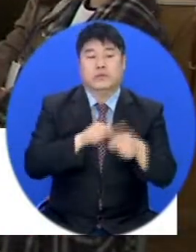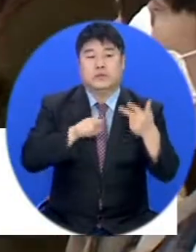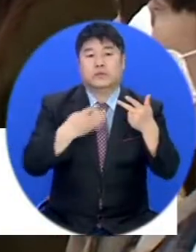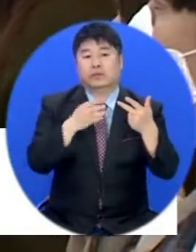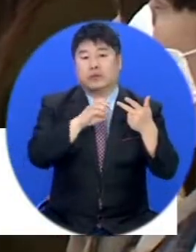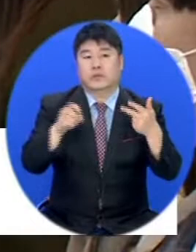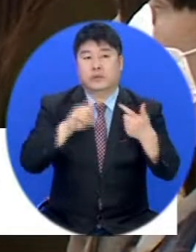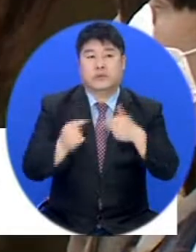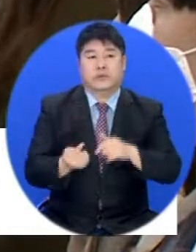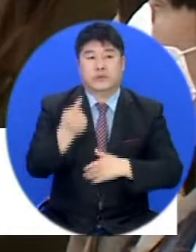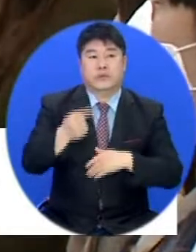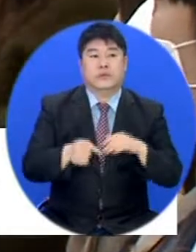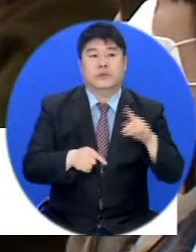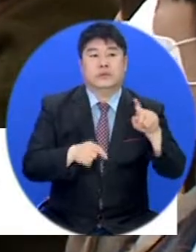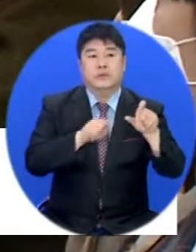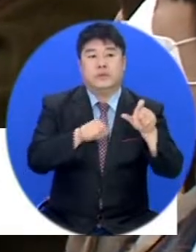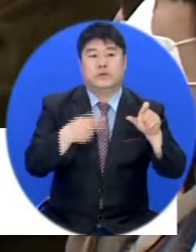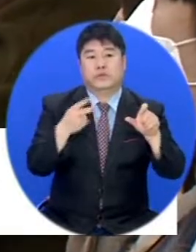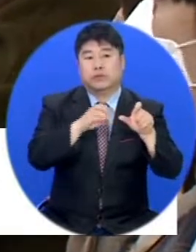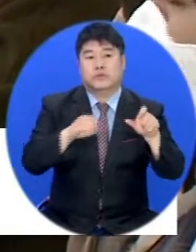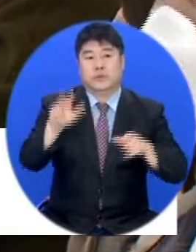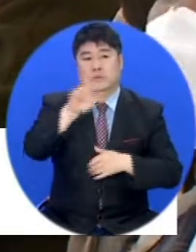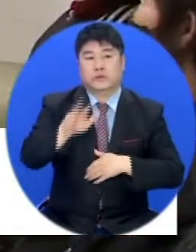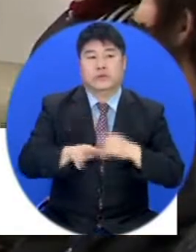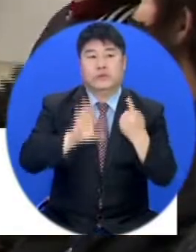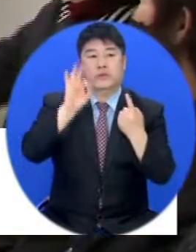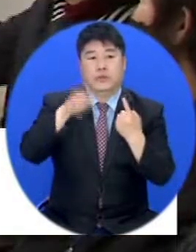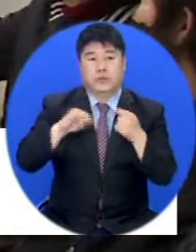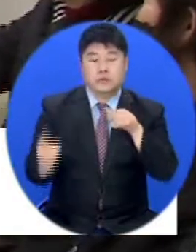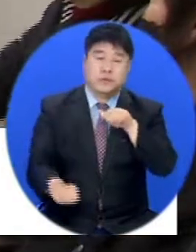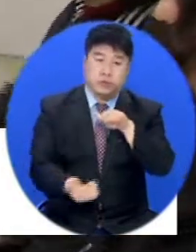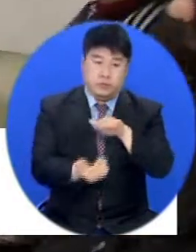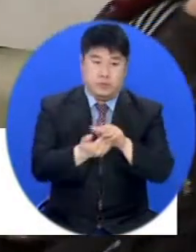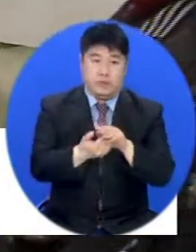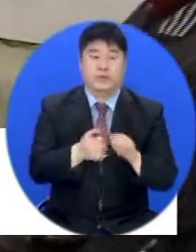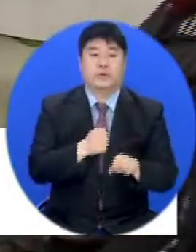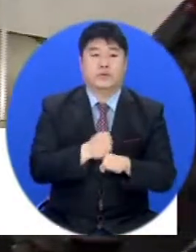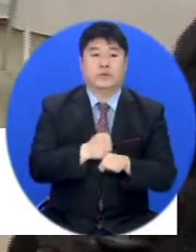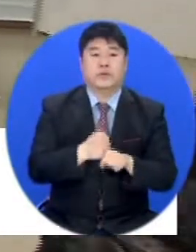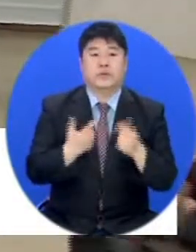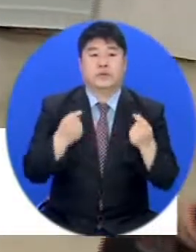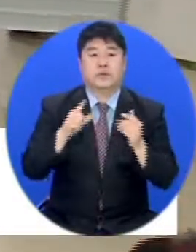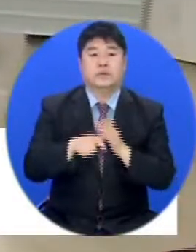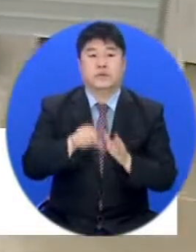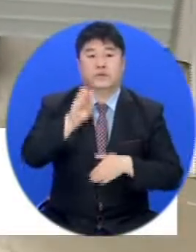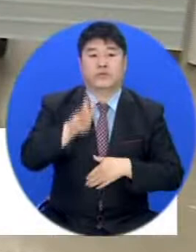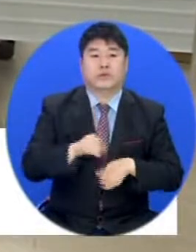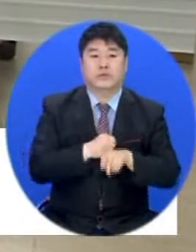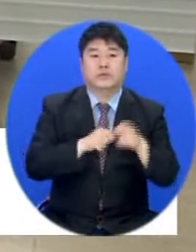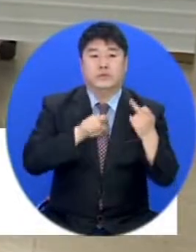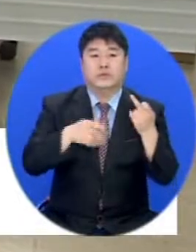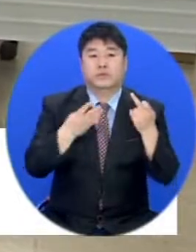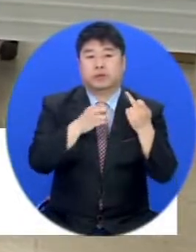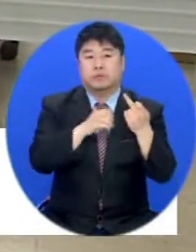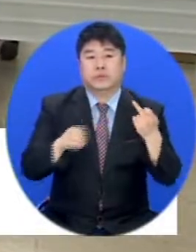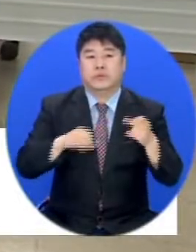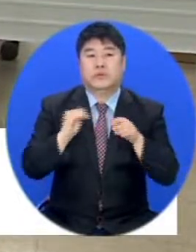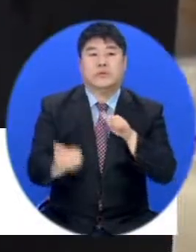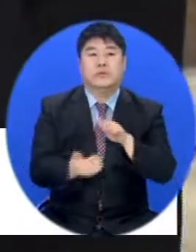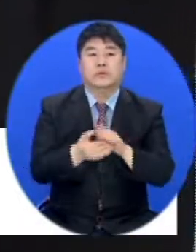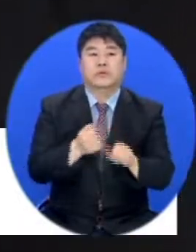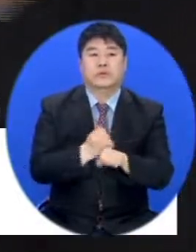높은 15.2%로 전국 1위를 기록했습니다. 동시간대 광주는 12.4%를